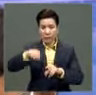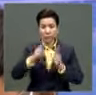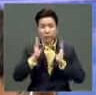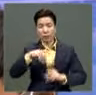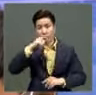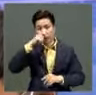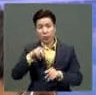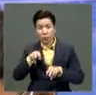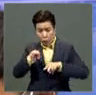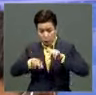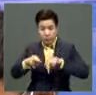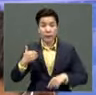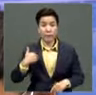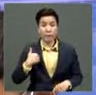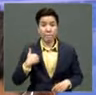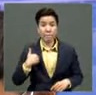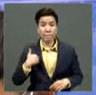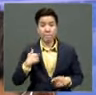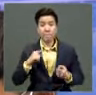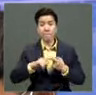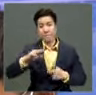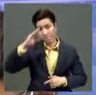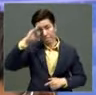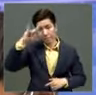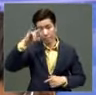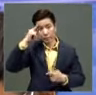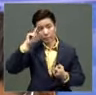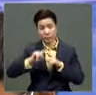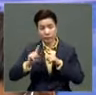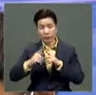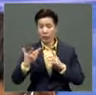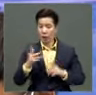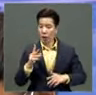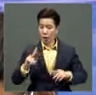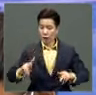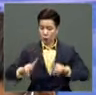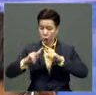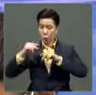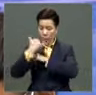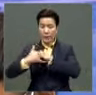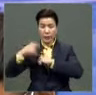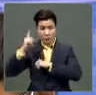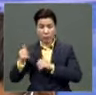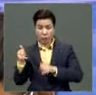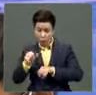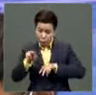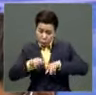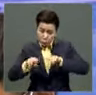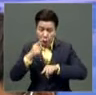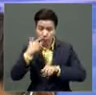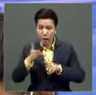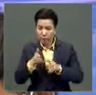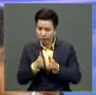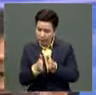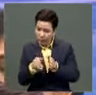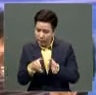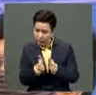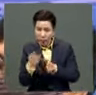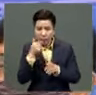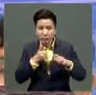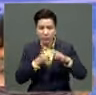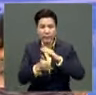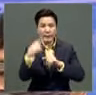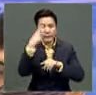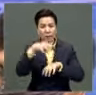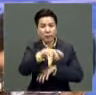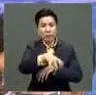ไทยไปกำกับดูแลไหมคะโดยเฉพาะจากกองทัพอากาศและจากกตที่จะต้องไปกำกับดูแลเขาไม่ให้ออกนอกเส้นทางแล้วจนมาเดินห้าง